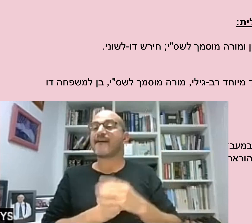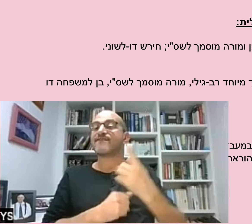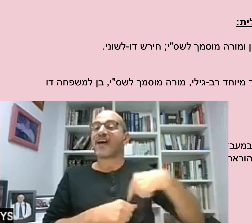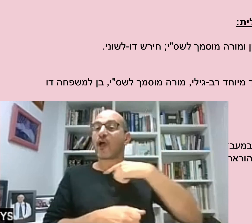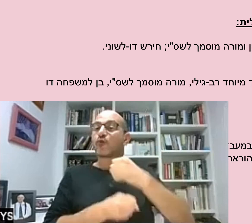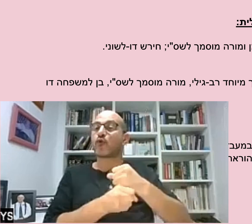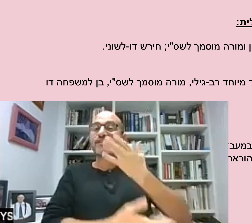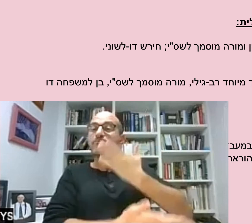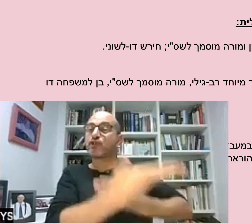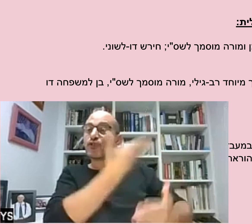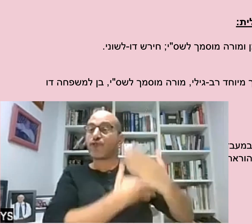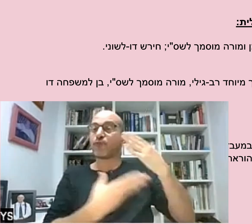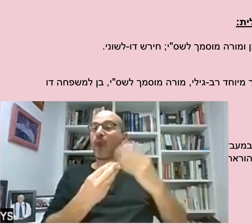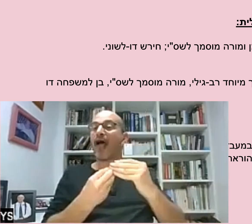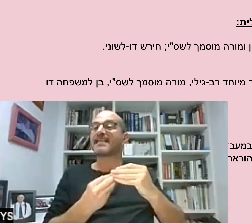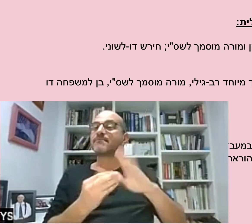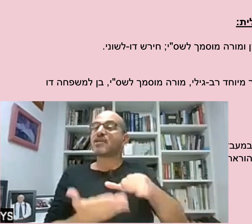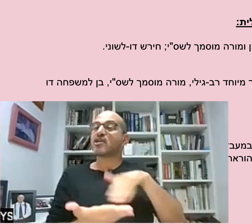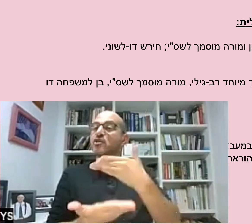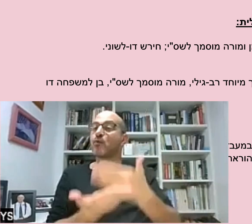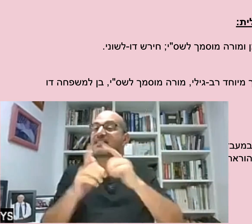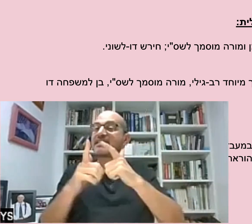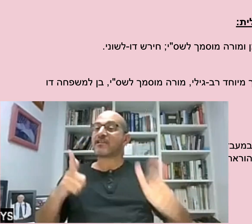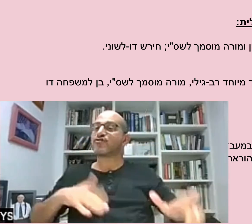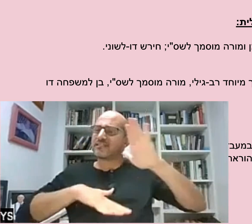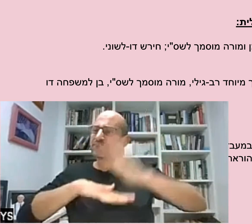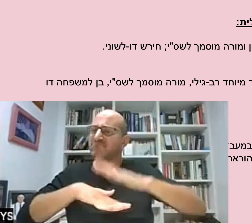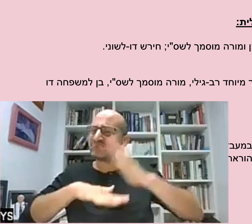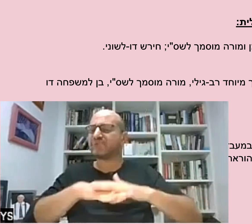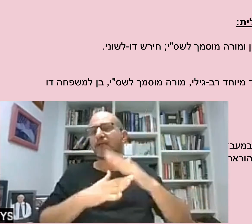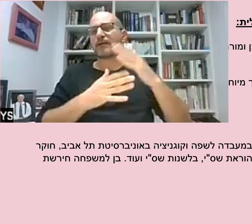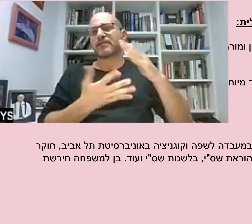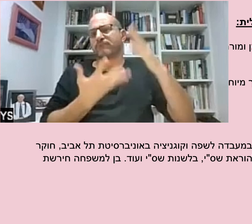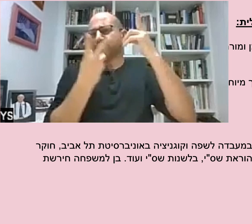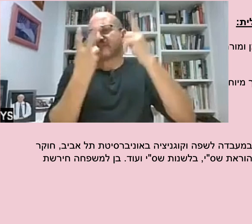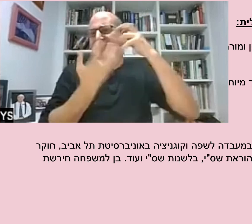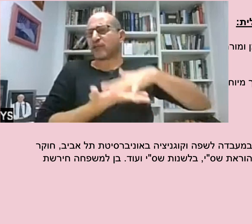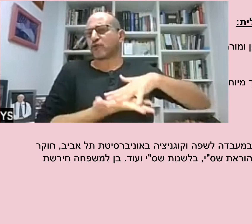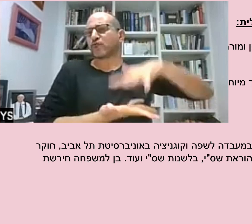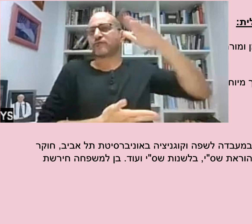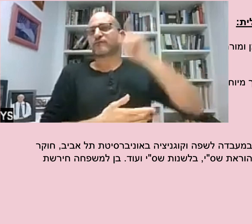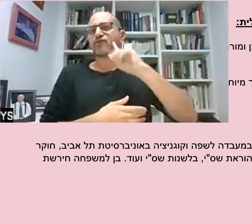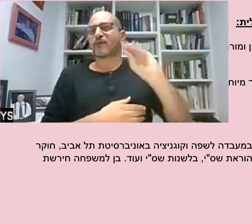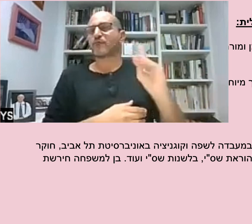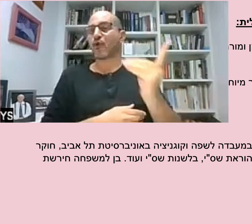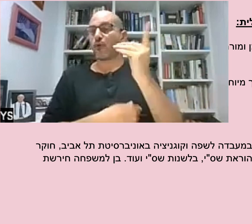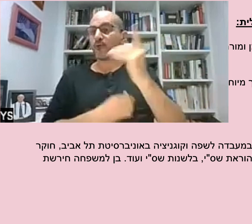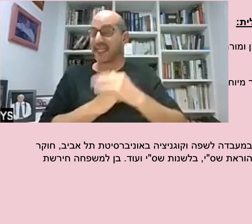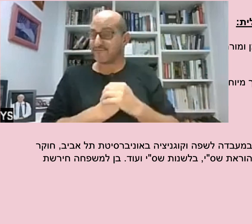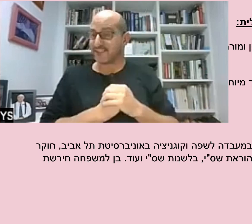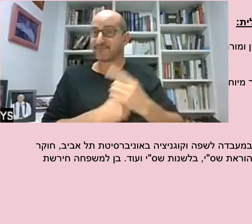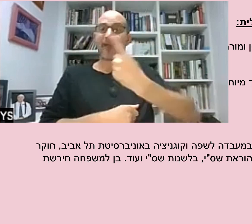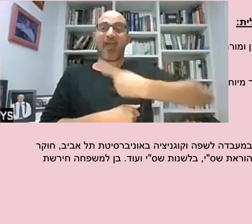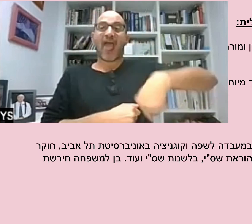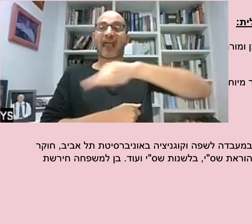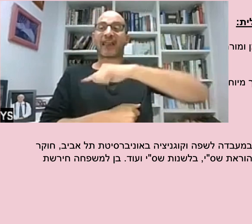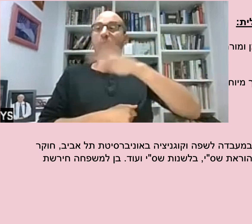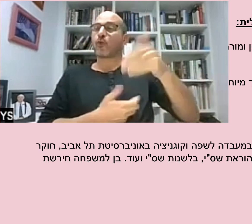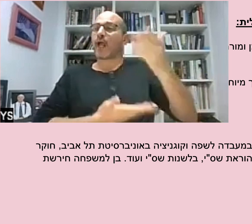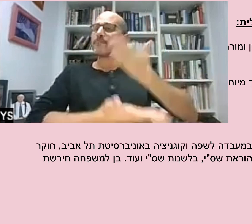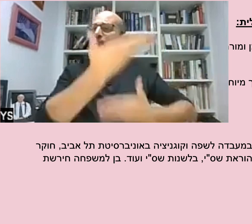זאב, ואנחנו עובדים בשיתוף פעולה עם יועץ בלשני מאוד מקצועי, עם המון ניסיון, בשם דורון